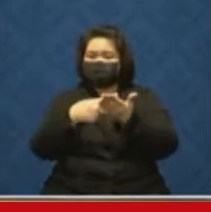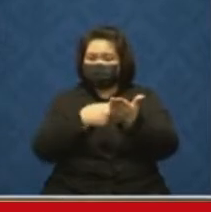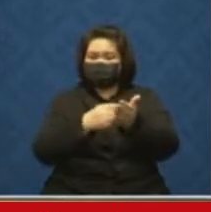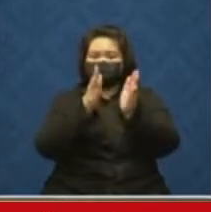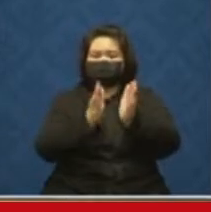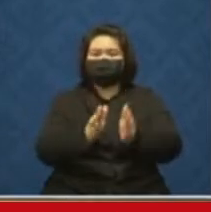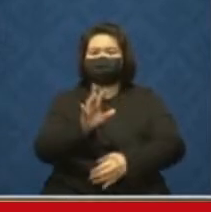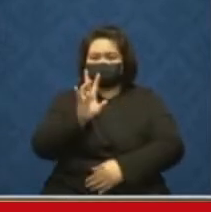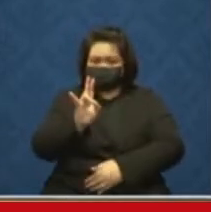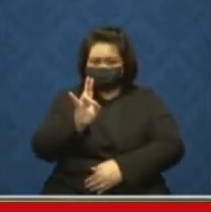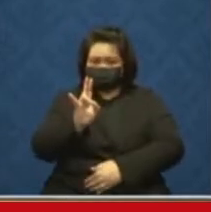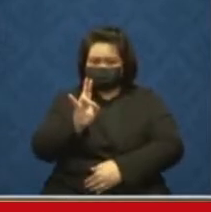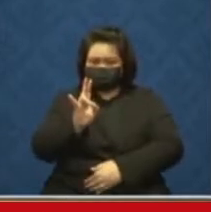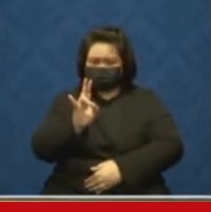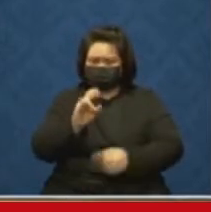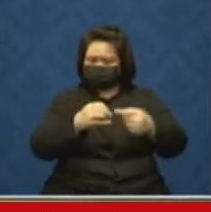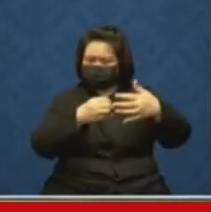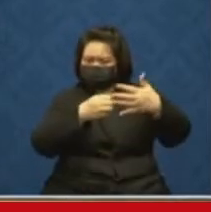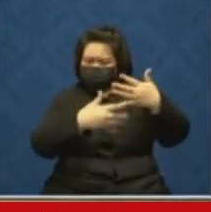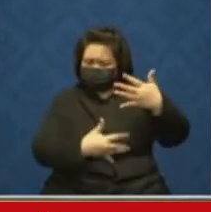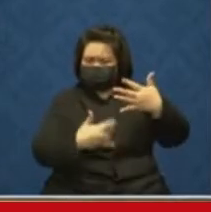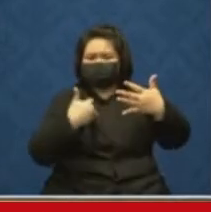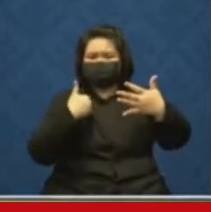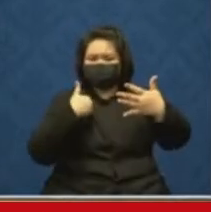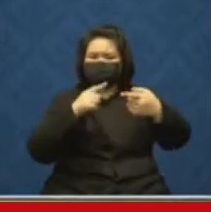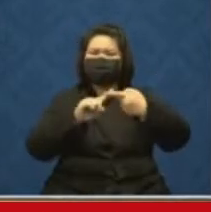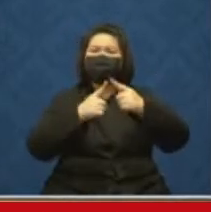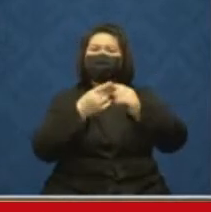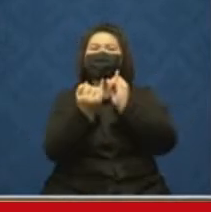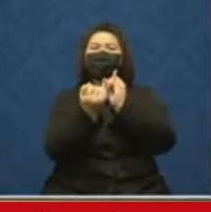หนึ่ในนั้นครับคือเพื่อนที่เรีนมาดวยกันตแตชนม.1